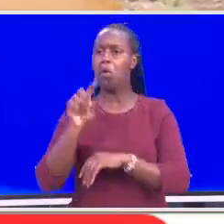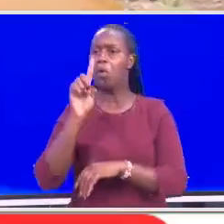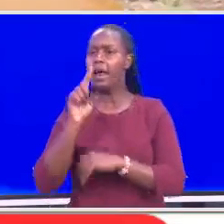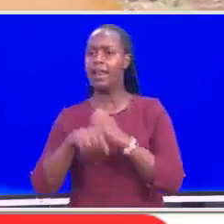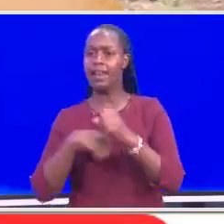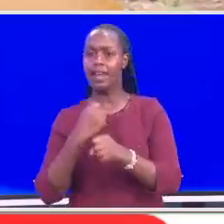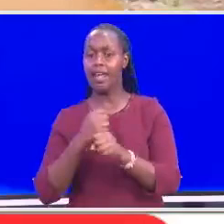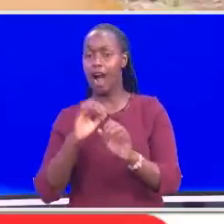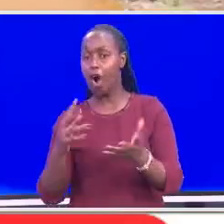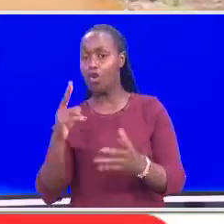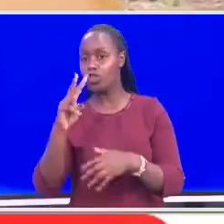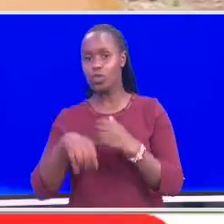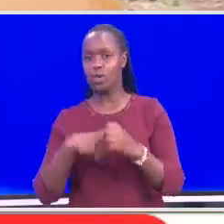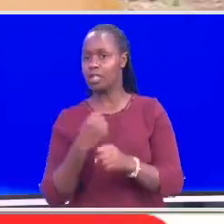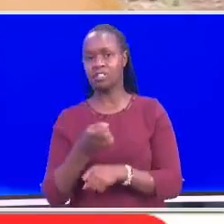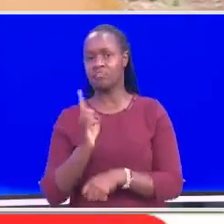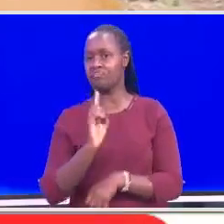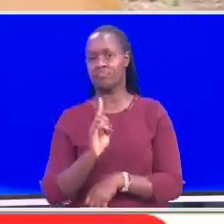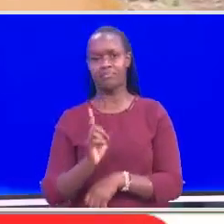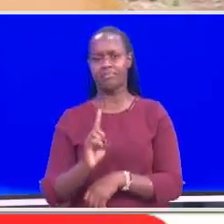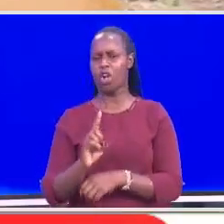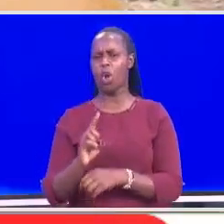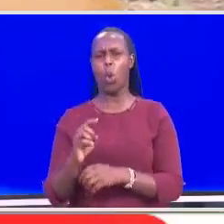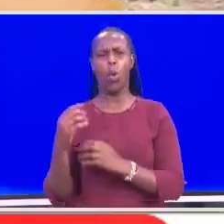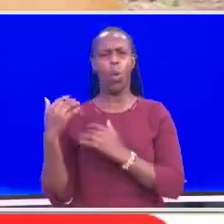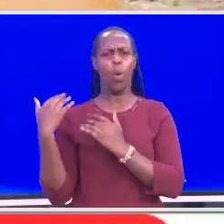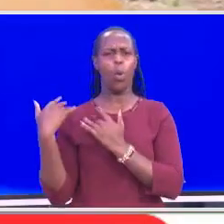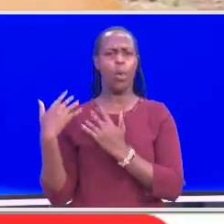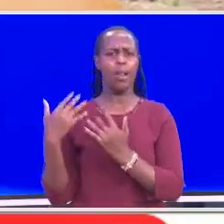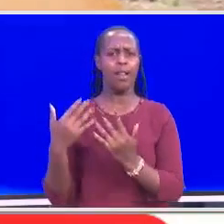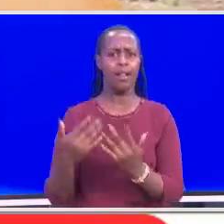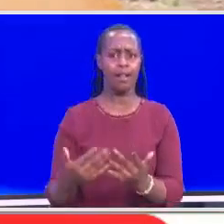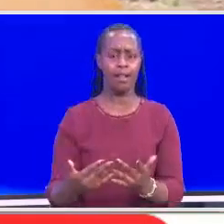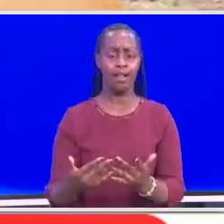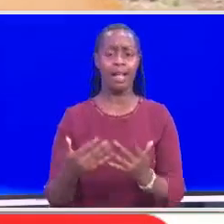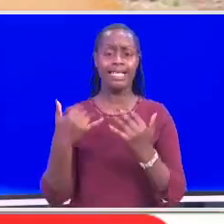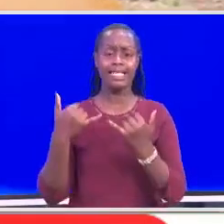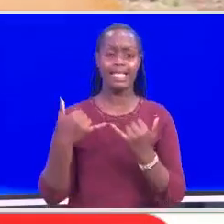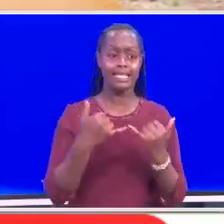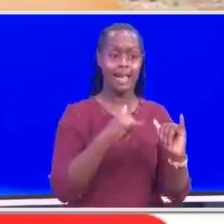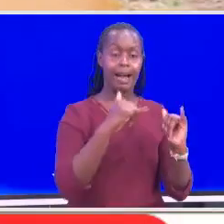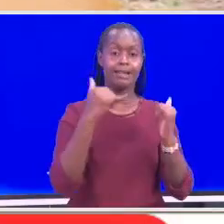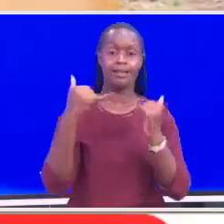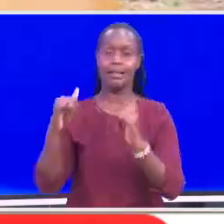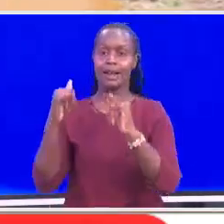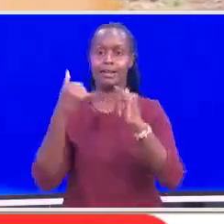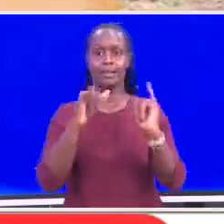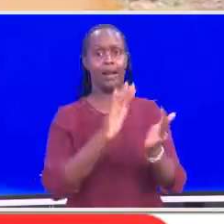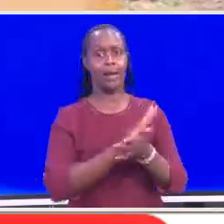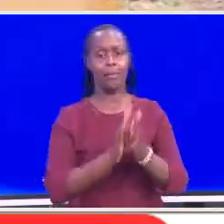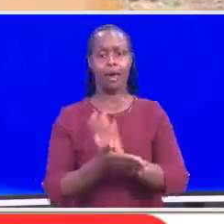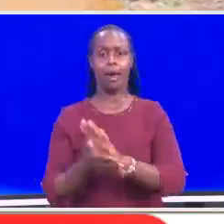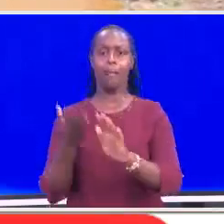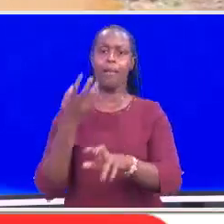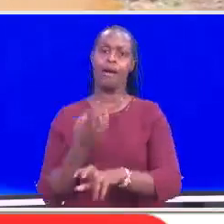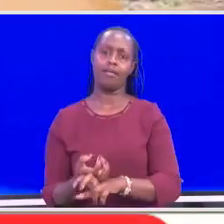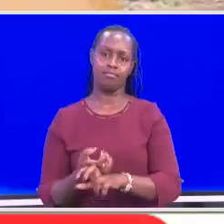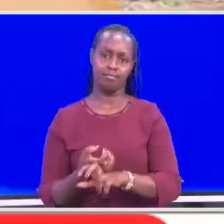mbili, imechukua muda. Tumejaribu upande hii na upande hii na kuwa mbili.